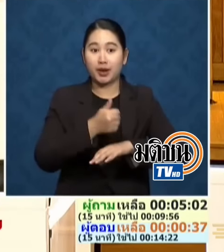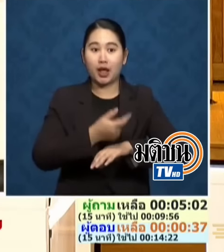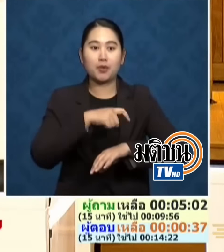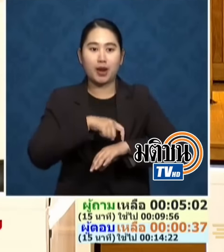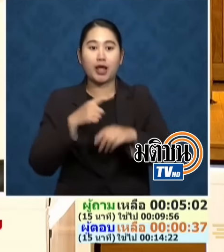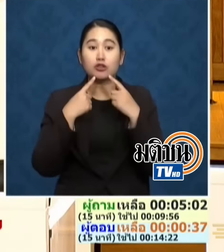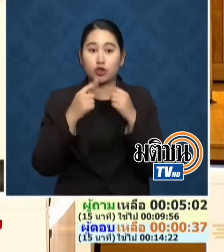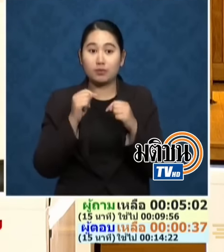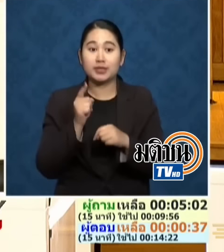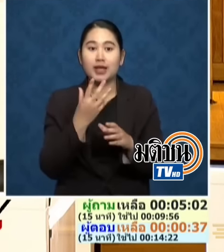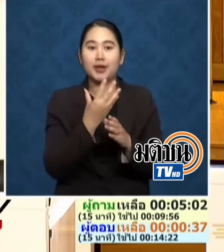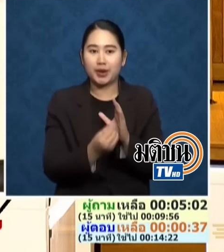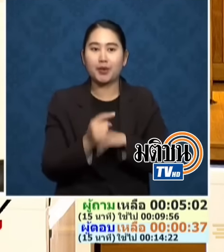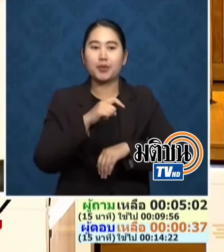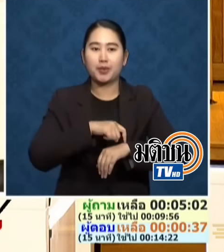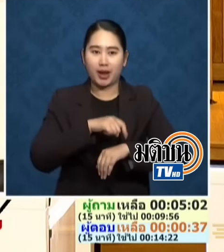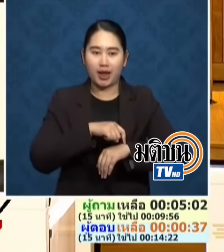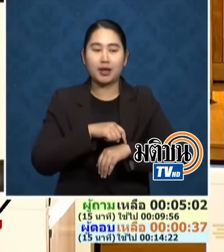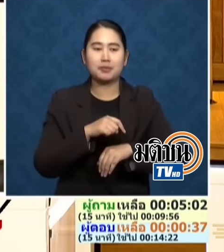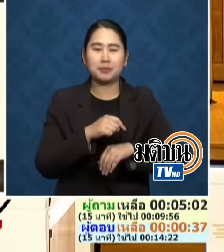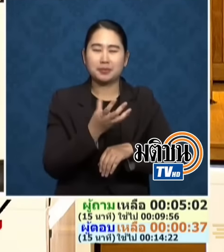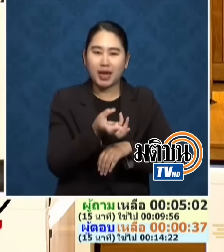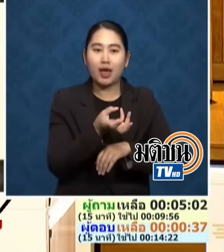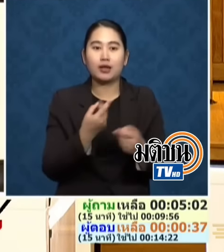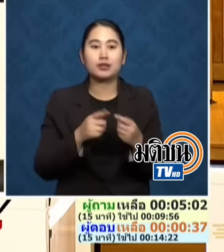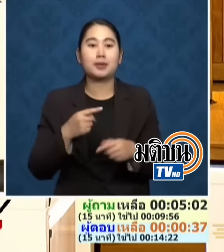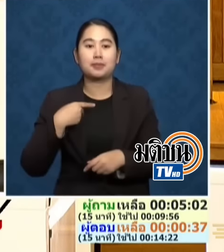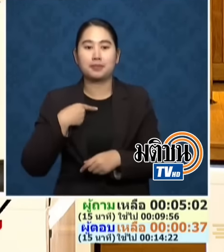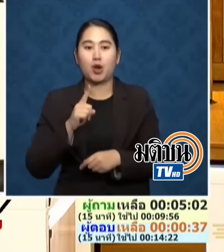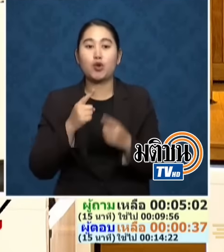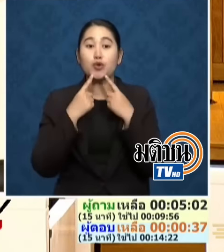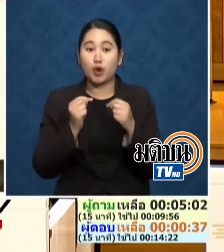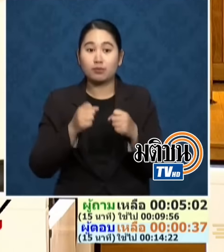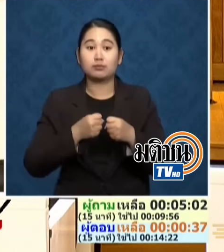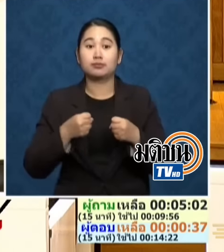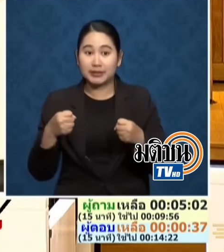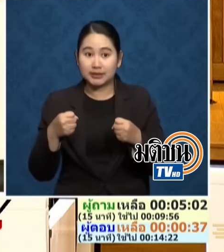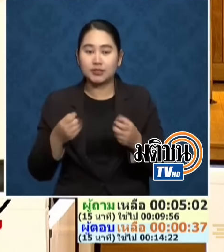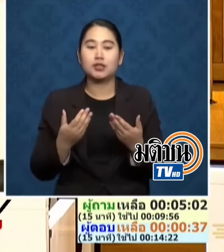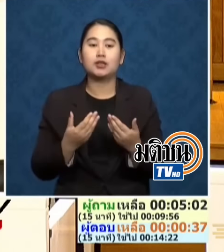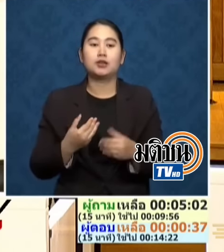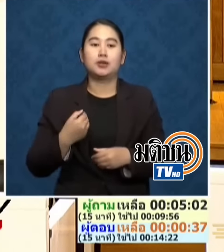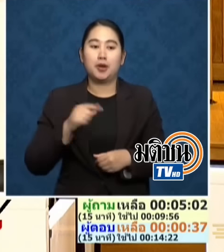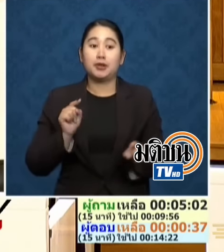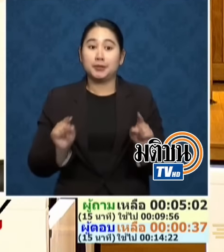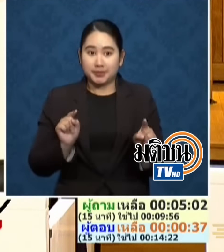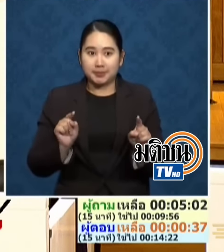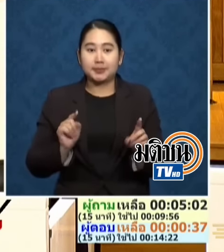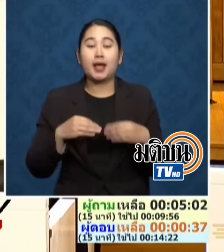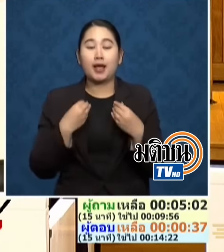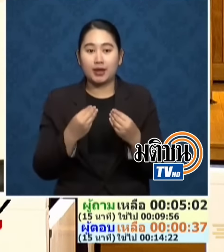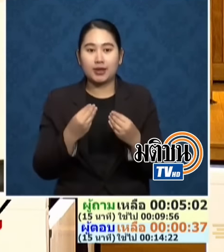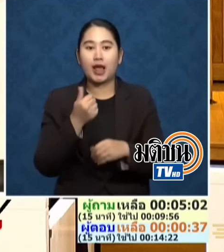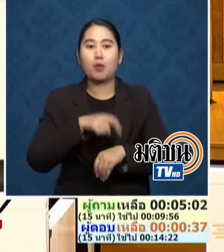จะตอบจรกะ 3-7 วีาแต่เภอประโยชน์ ของบริ Guardians และพูดตอบผมจะอันยาตร